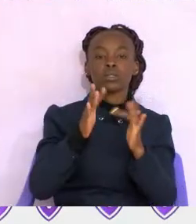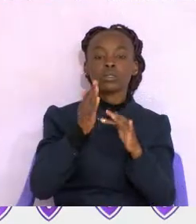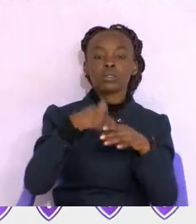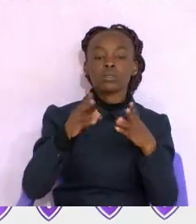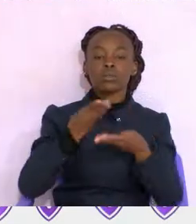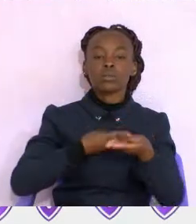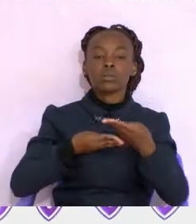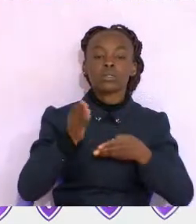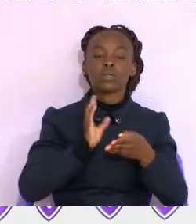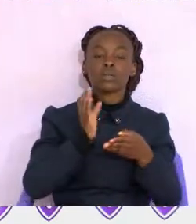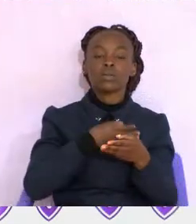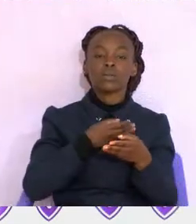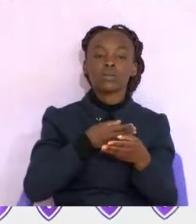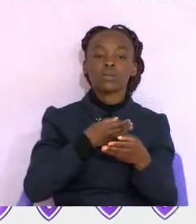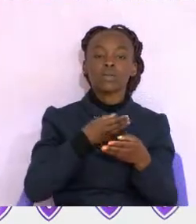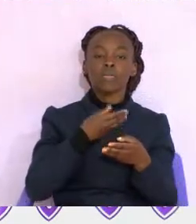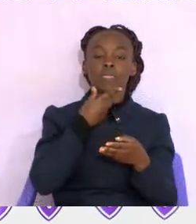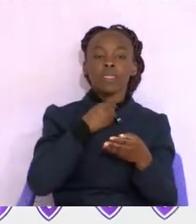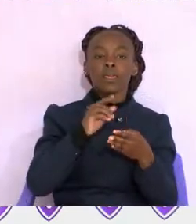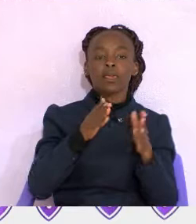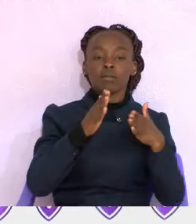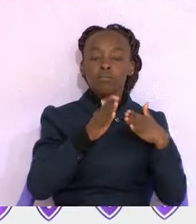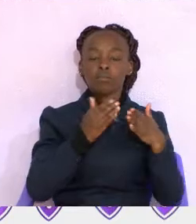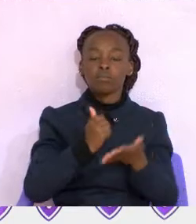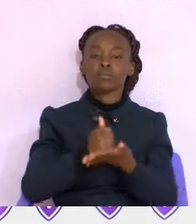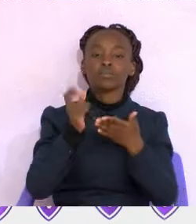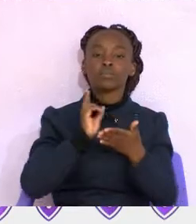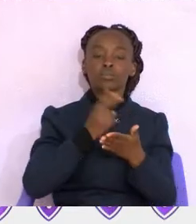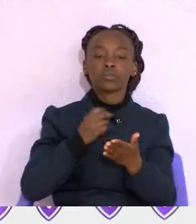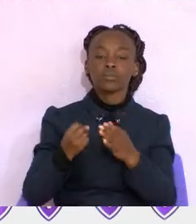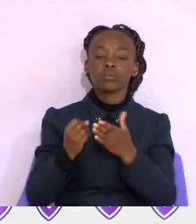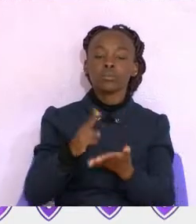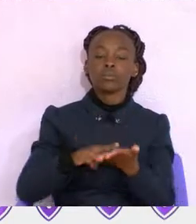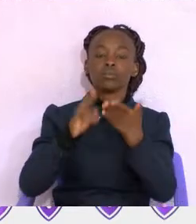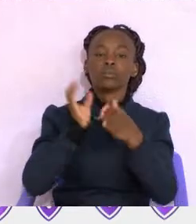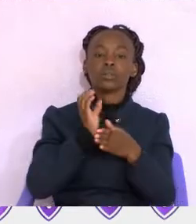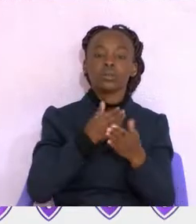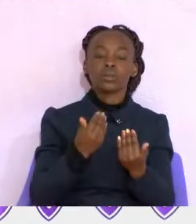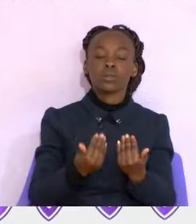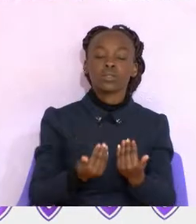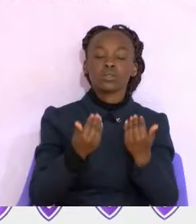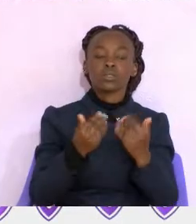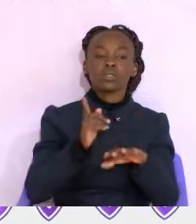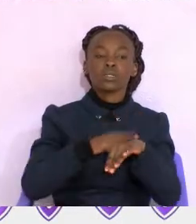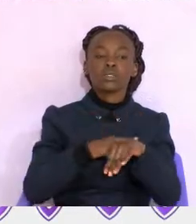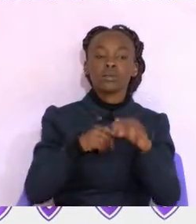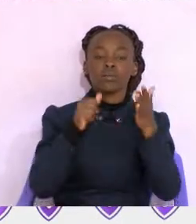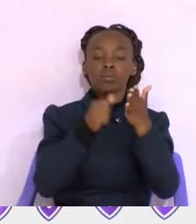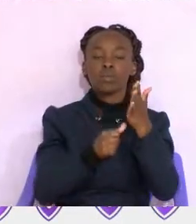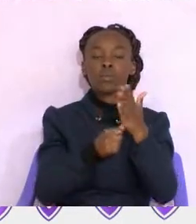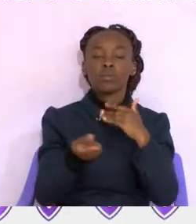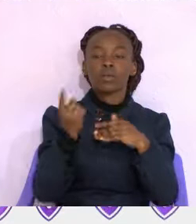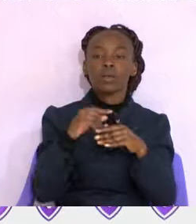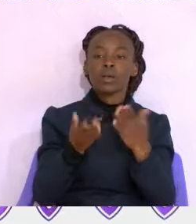Wacha Yesu akawe ndiwe anatusaidia kulea hao watoto. Kwa maana, wapendwa, wakati dhoruba inainuka, wacha kuwe na mahala